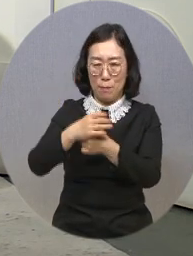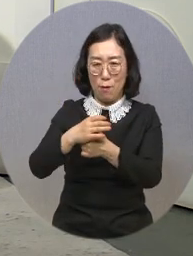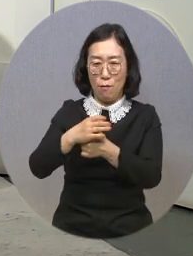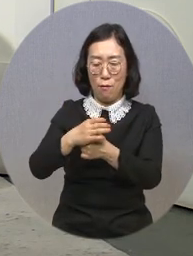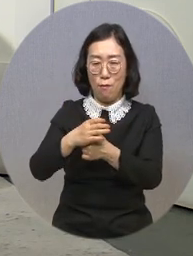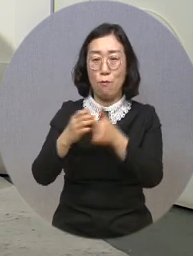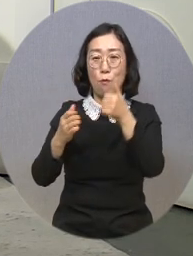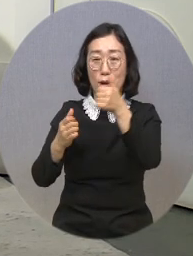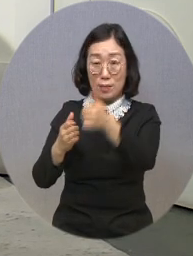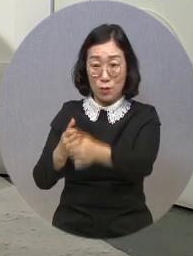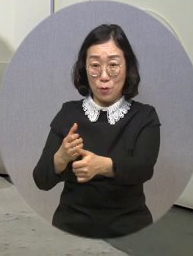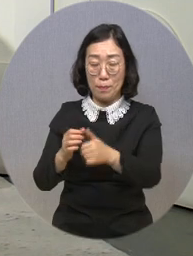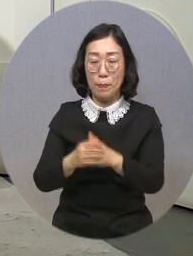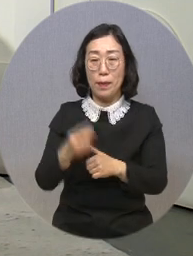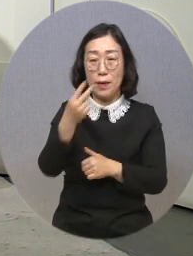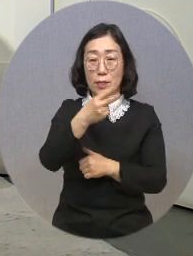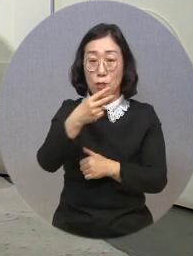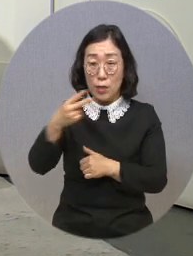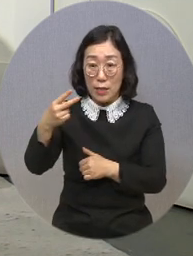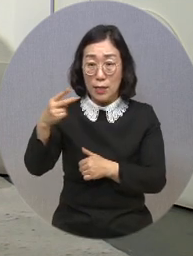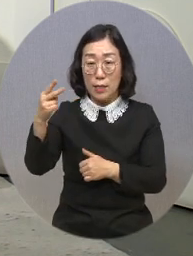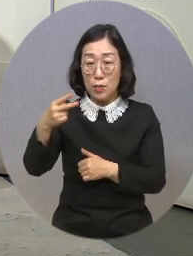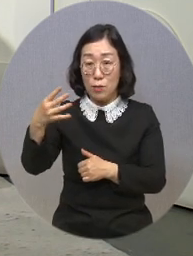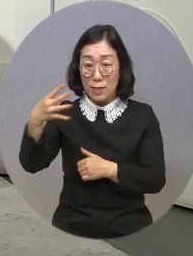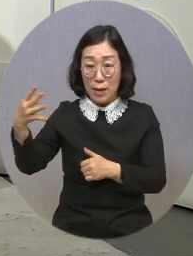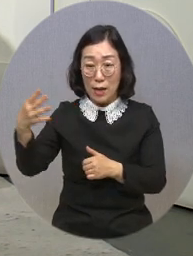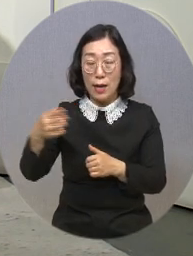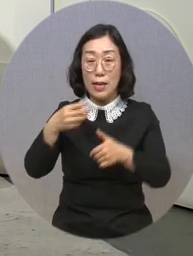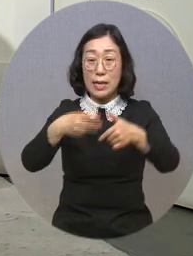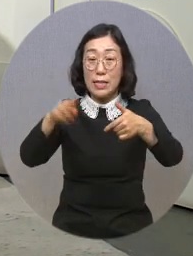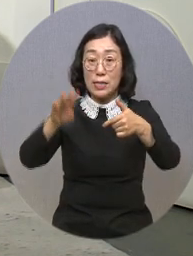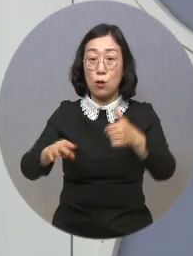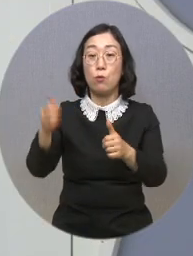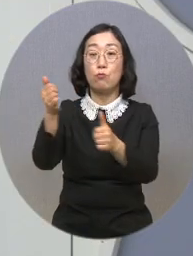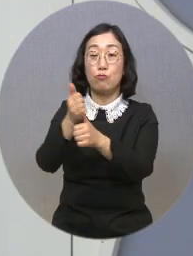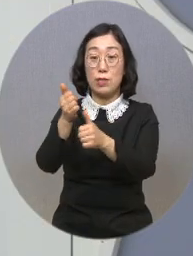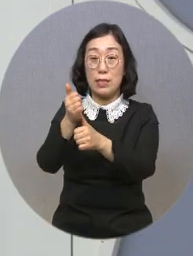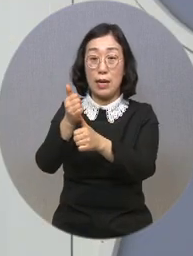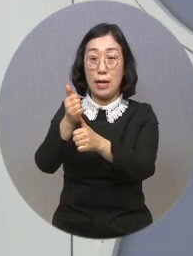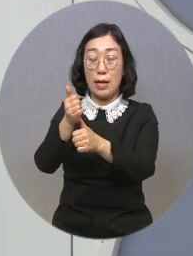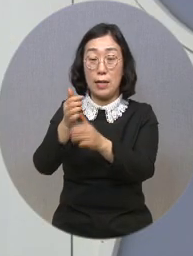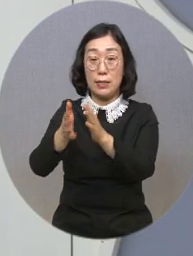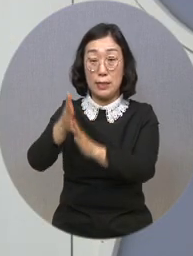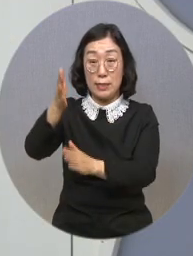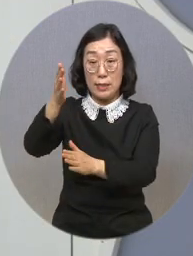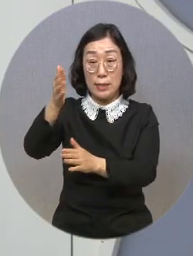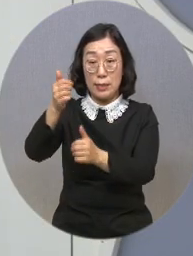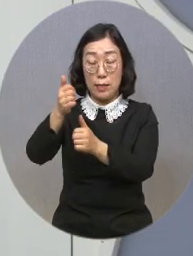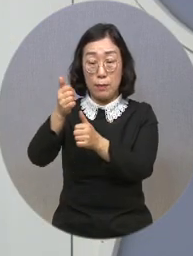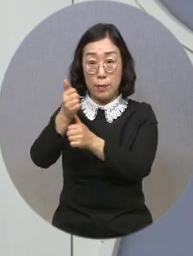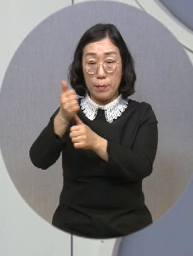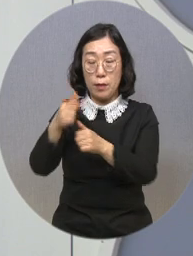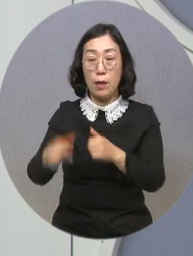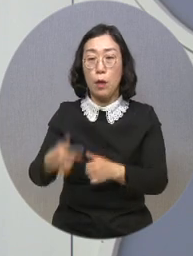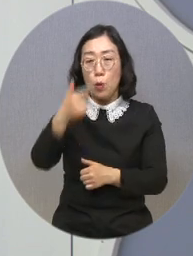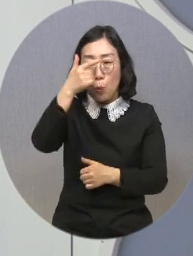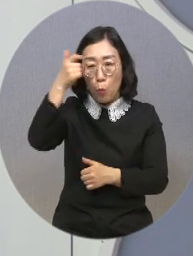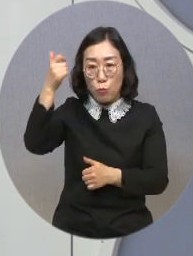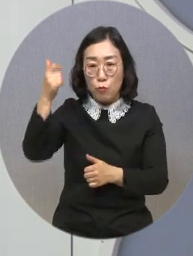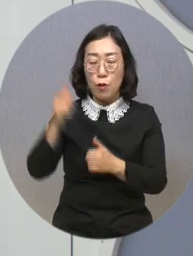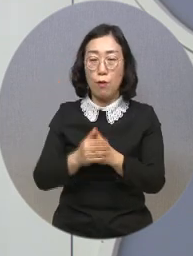그래서 2002년부터 2004년까지 인천 부시장을 하고 있었는데 그때 마침 이제 노무현